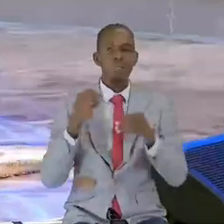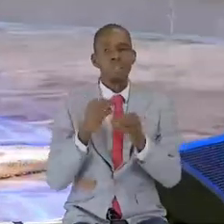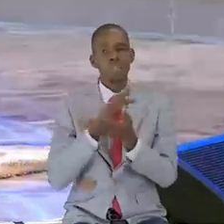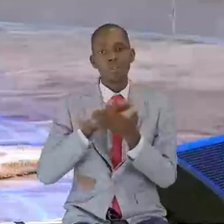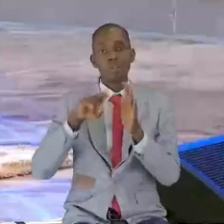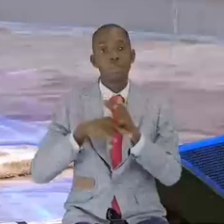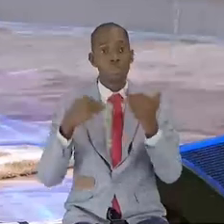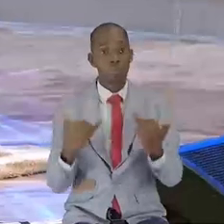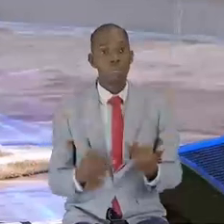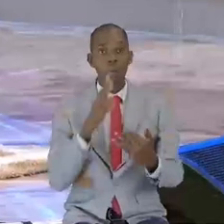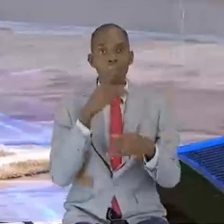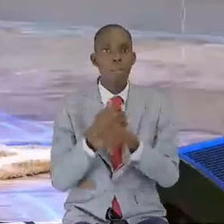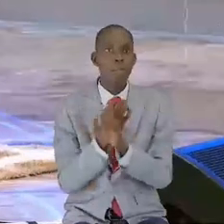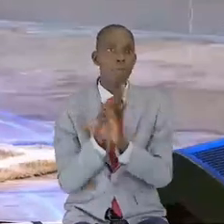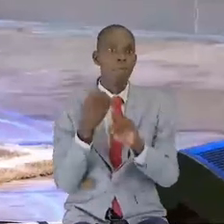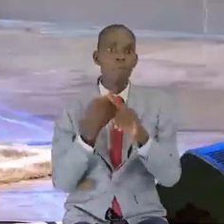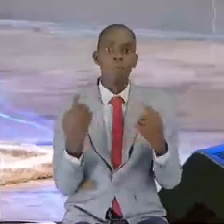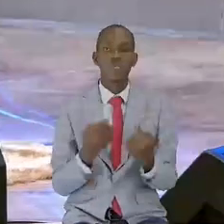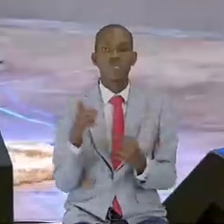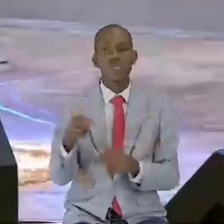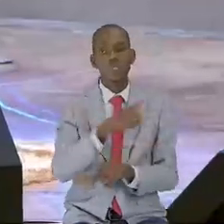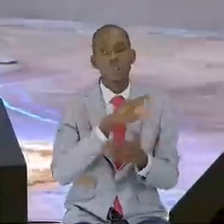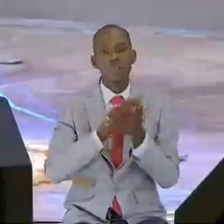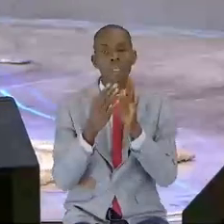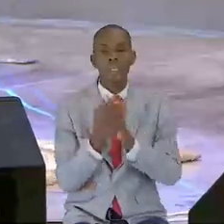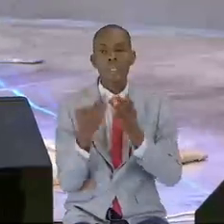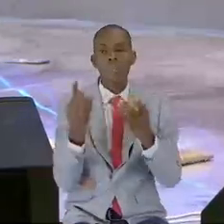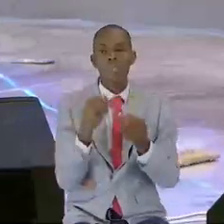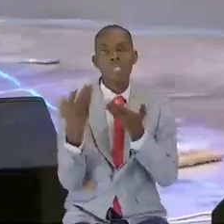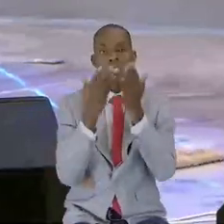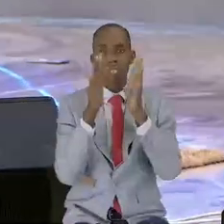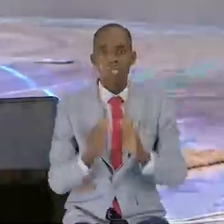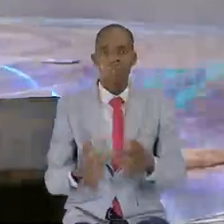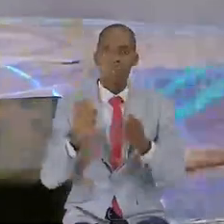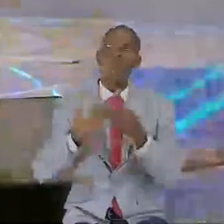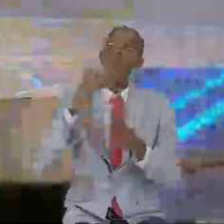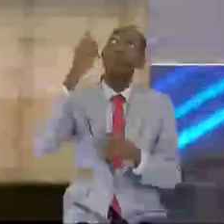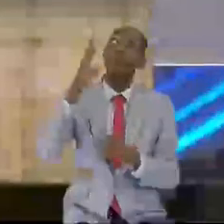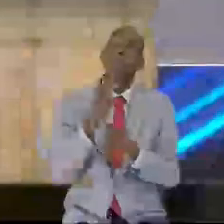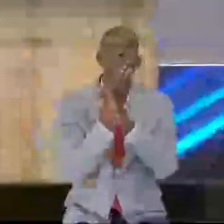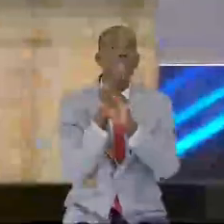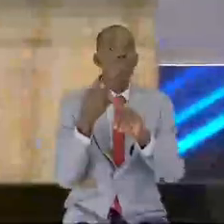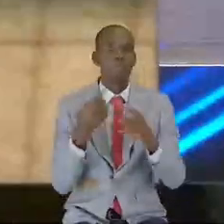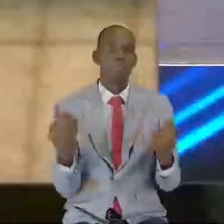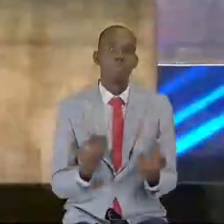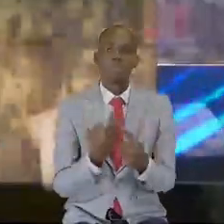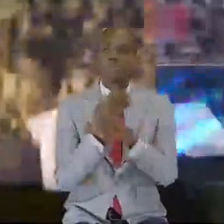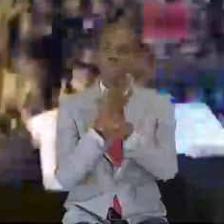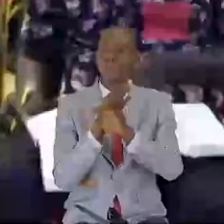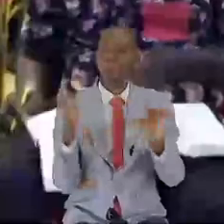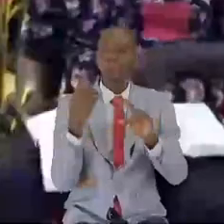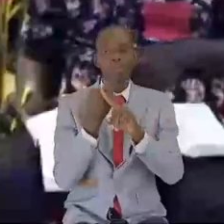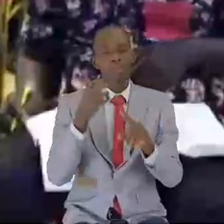maintenant, étant affranchis du péché, est devenu esclave de Dieu. libéré du péché, libéré de